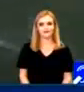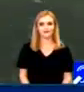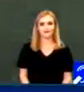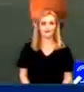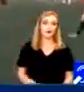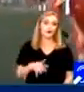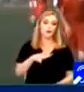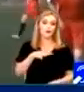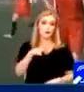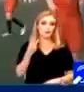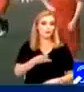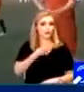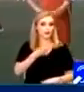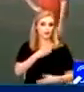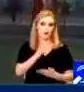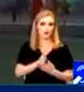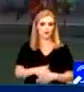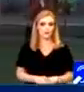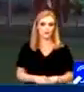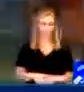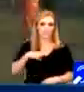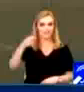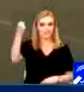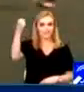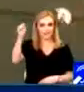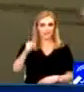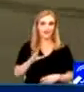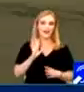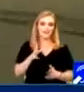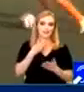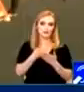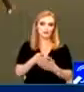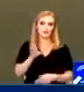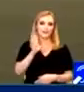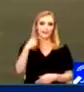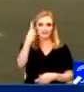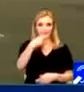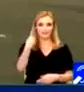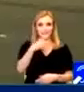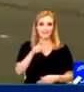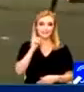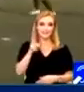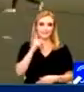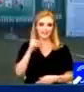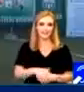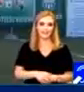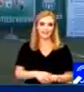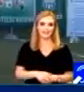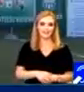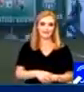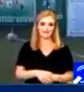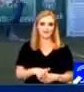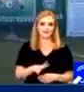Multe emoții și dorința de a câștiga. Asta se citea pe fețele juniorilor care s-au întrecut în competiție. Fetele au luptat cot la cot cu băieții. Meciul